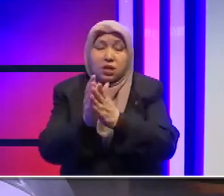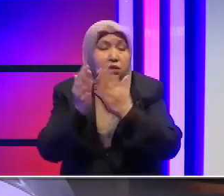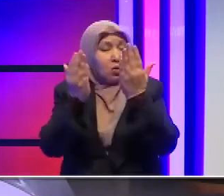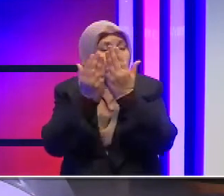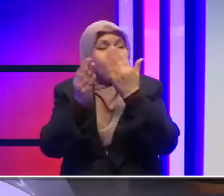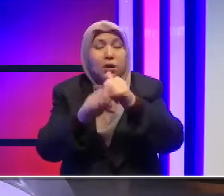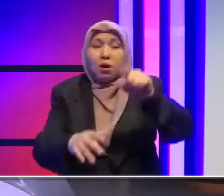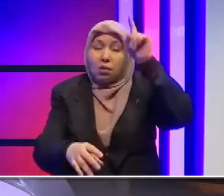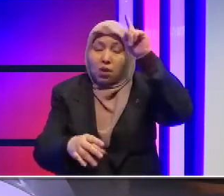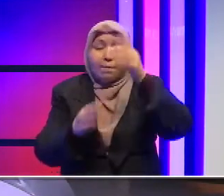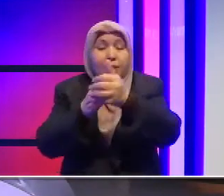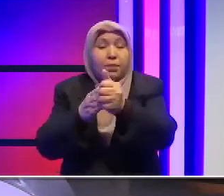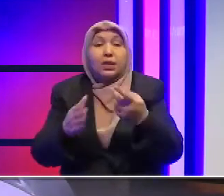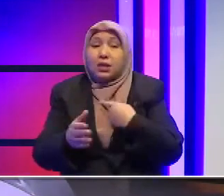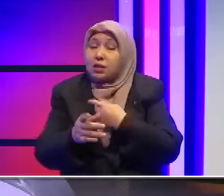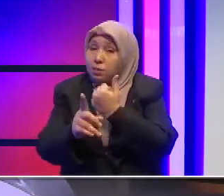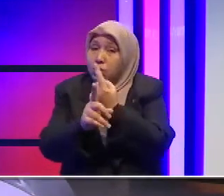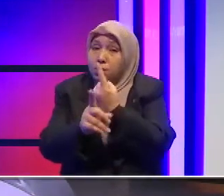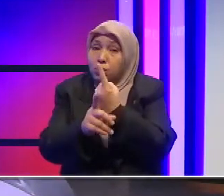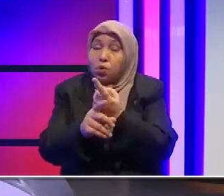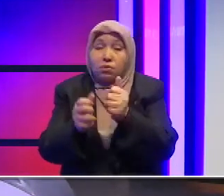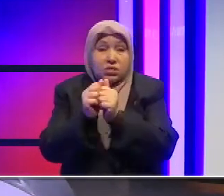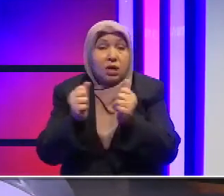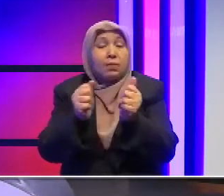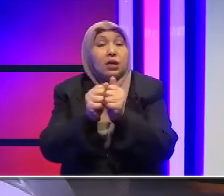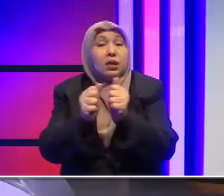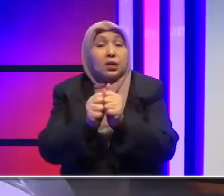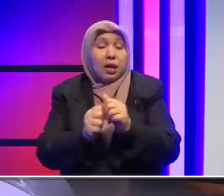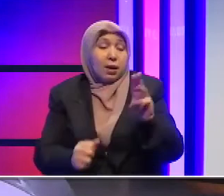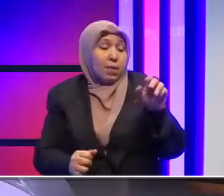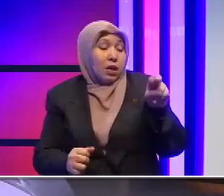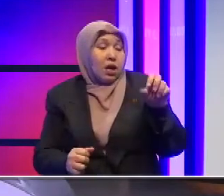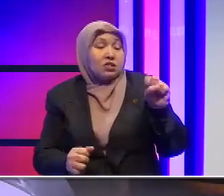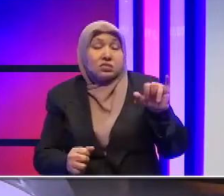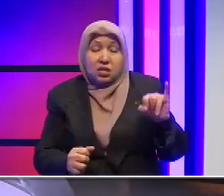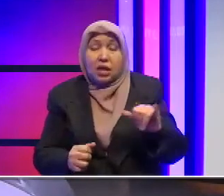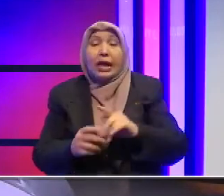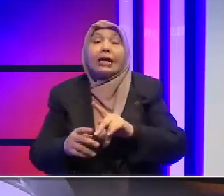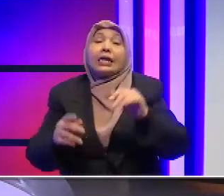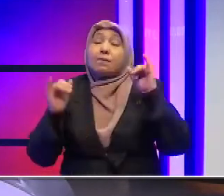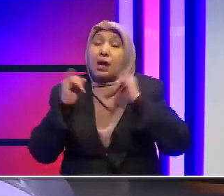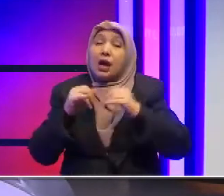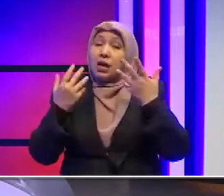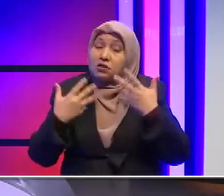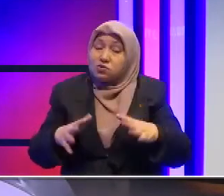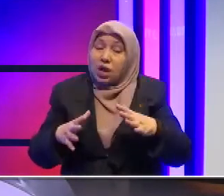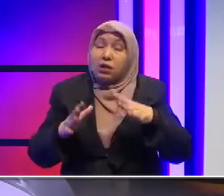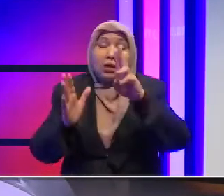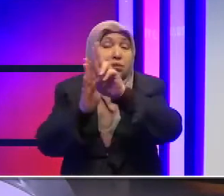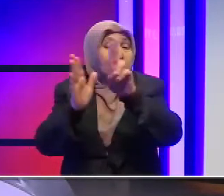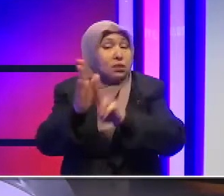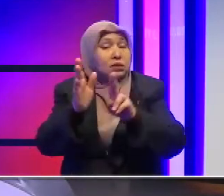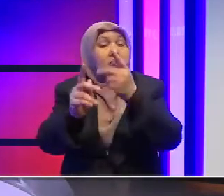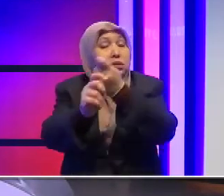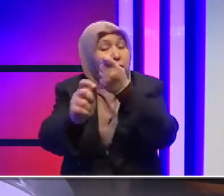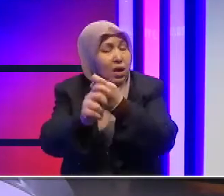Subhanahu Wa Taala, Allah pimpin kita betul-betul bersama dengan manasik ataupun nusuk ya, ibadah yang telah pun disyariatkan,